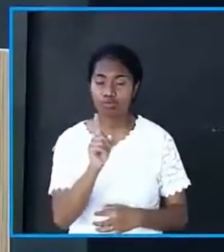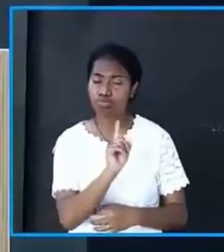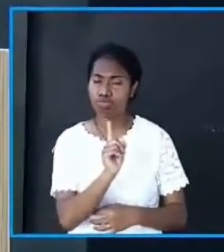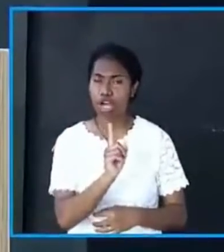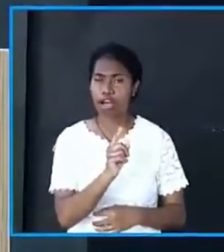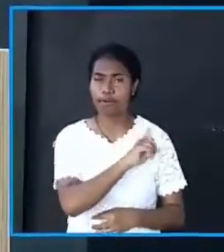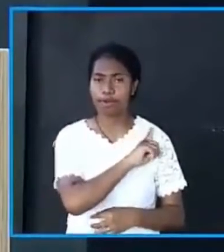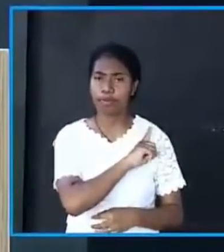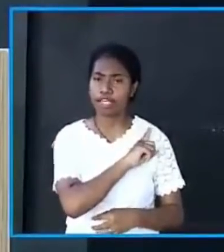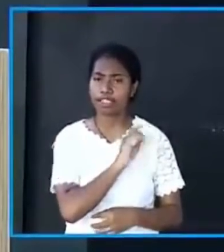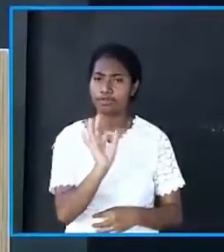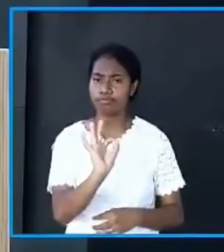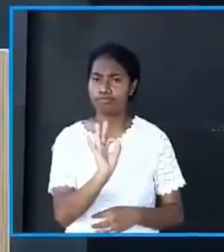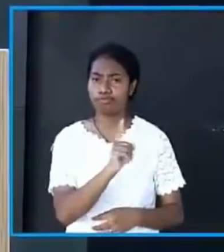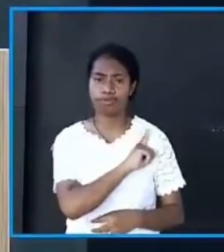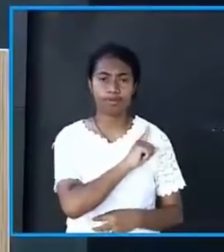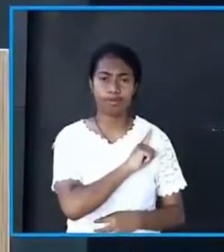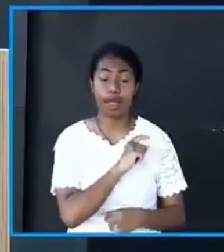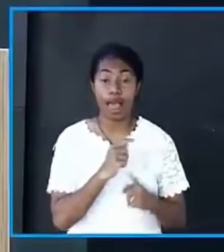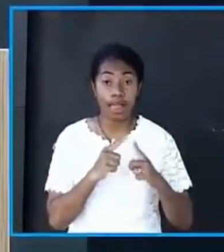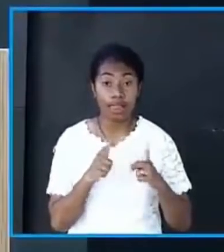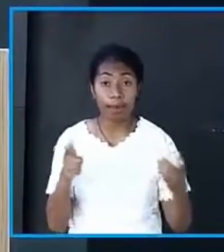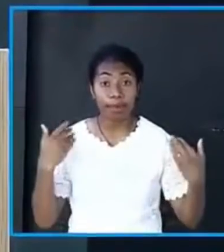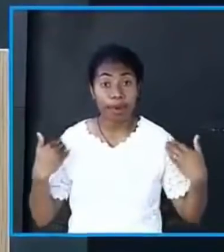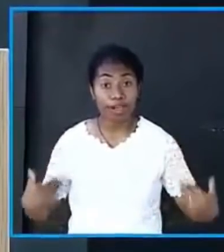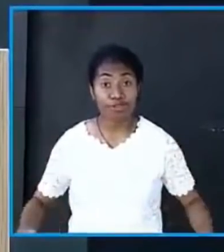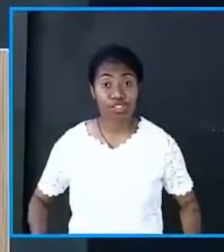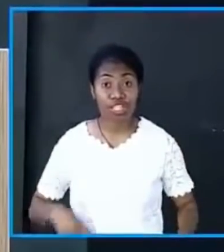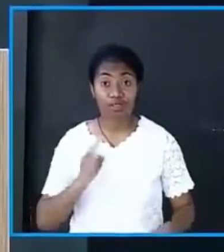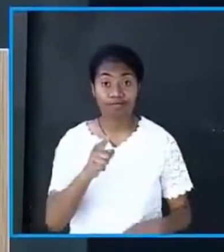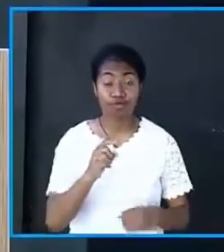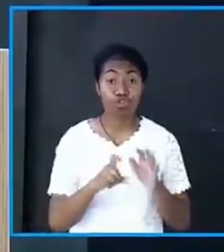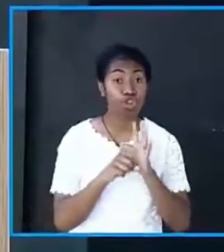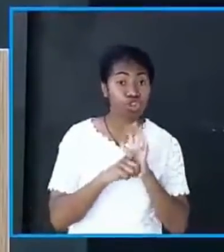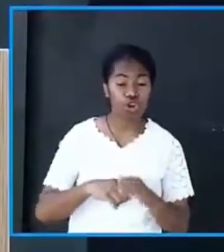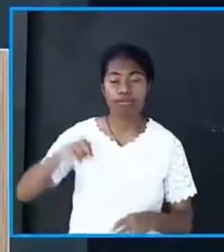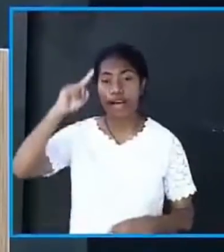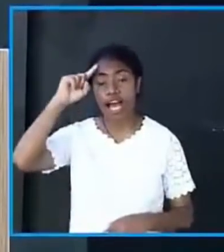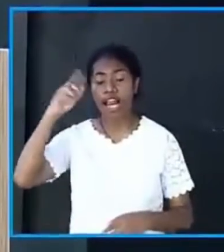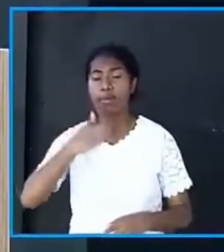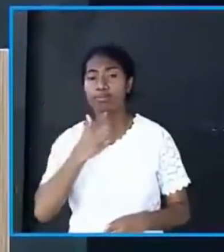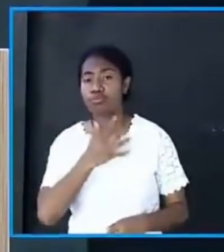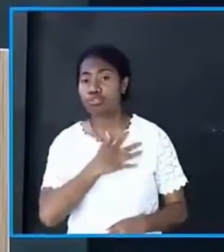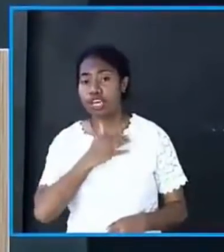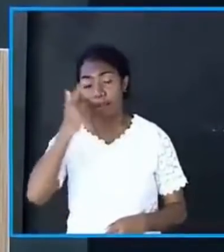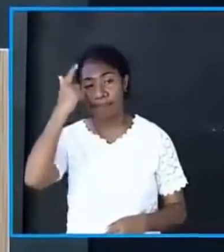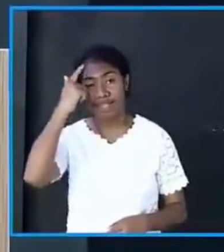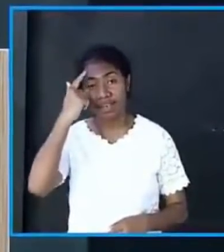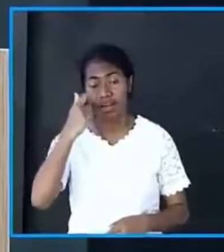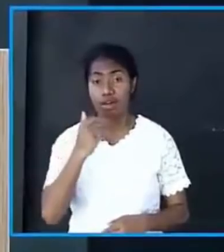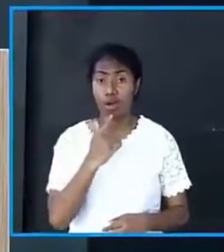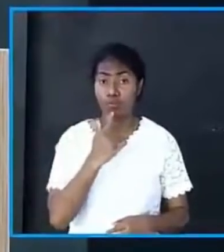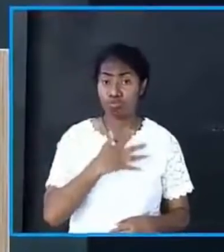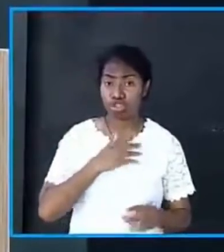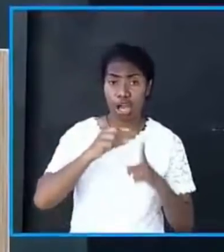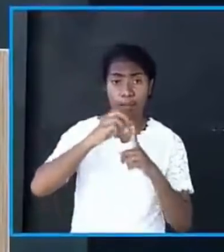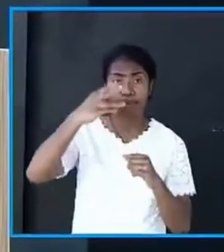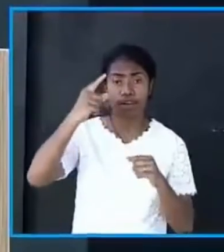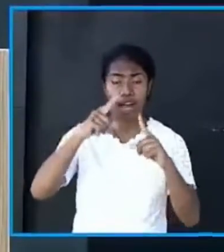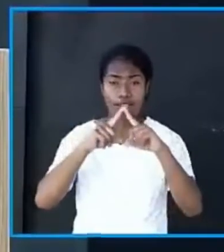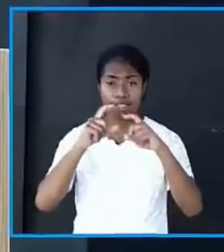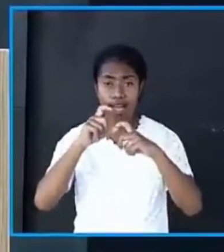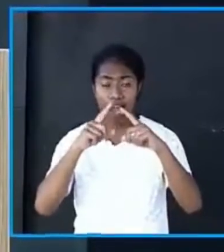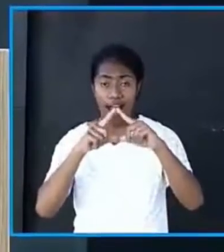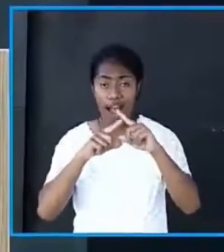tapi manusia tapi Allah itu punya pikiran anak punya perasaan Allah punya kehendak